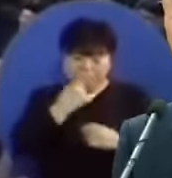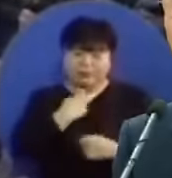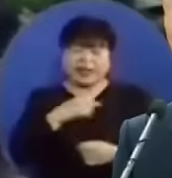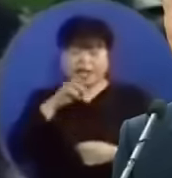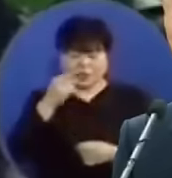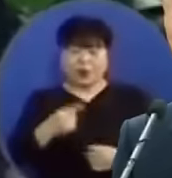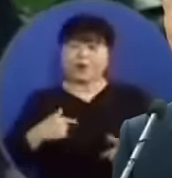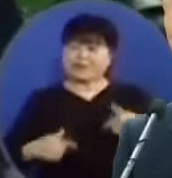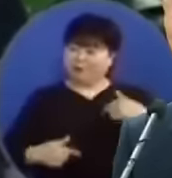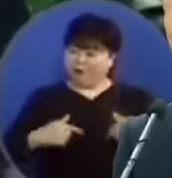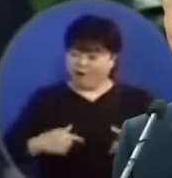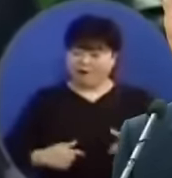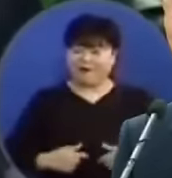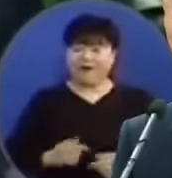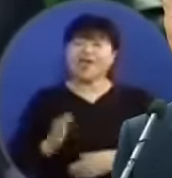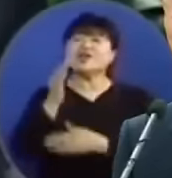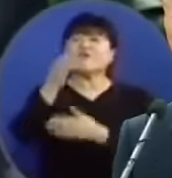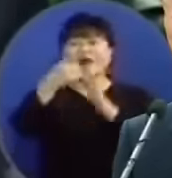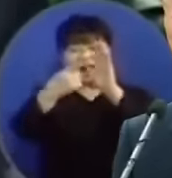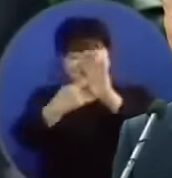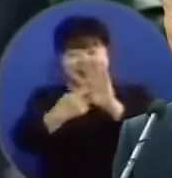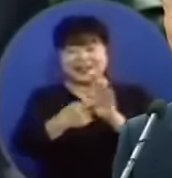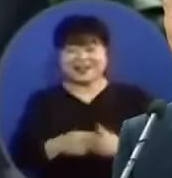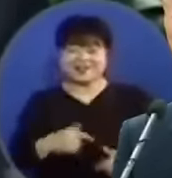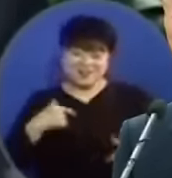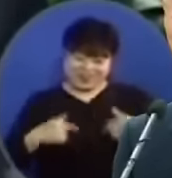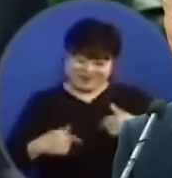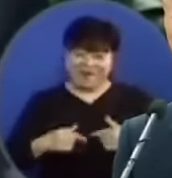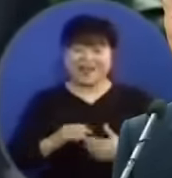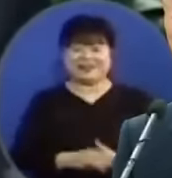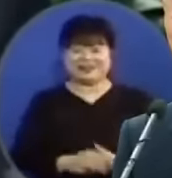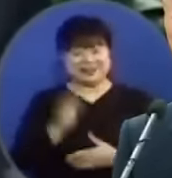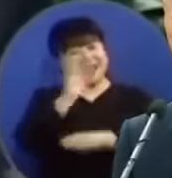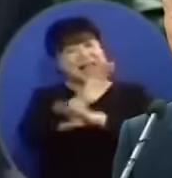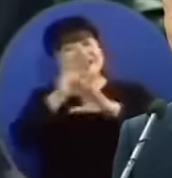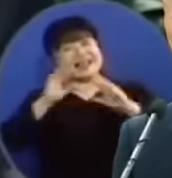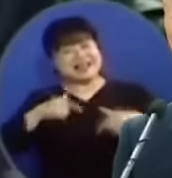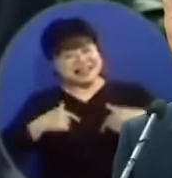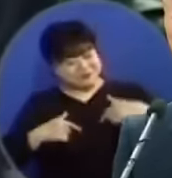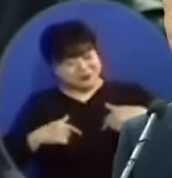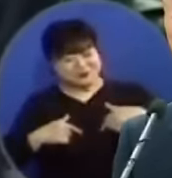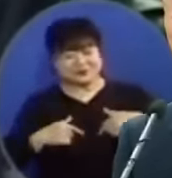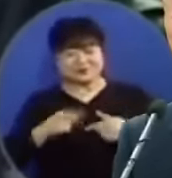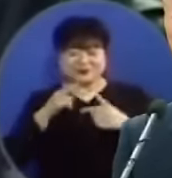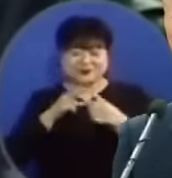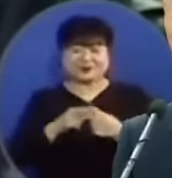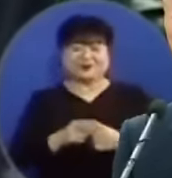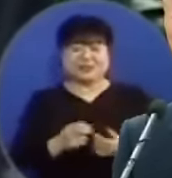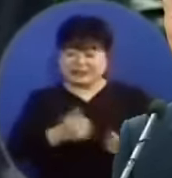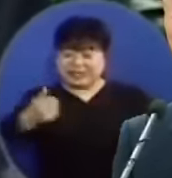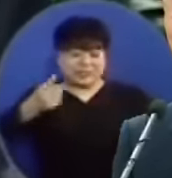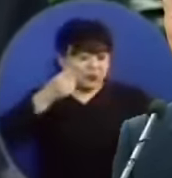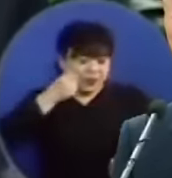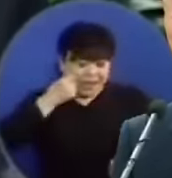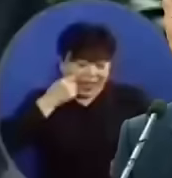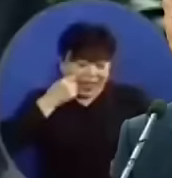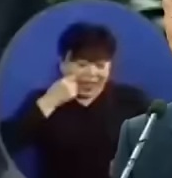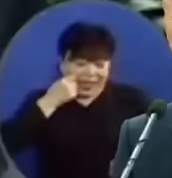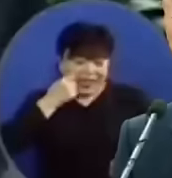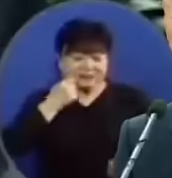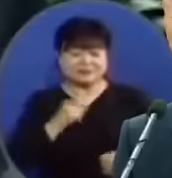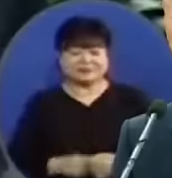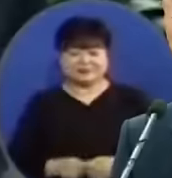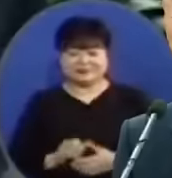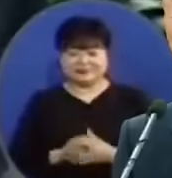고난당해도 기뻐하고 영광이 나타날 때도 기뻐하라. 그러므로 하늘나라는 기쁨과 뗄래야 뗄 수 없는